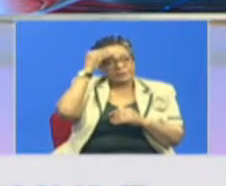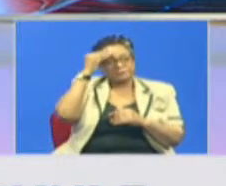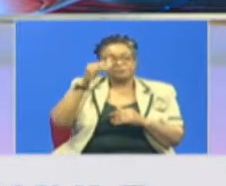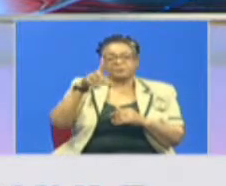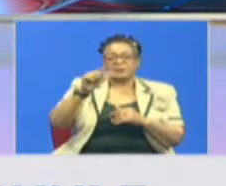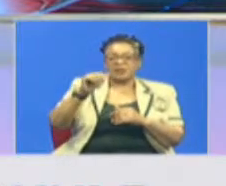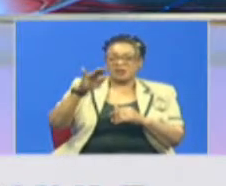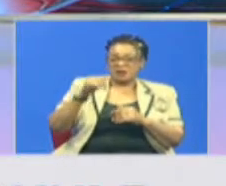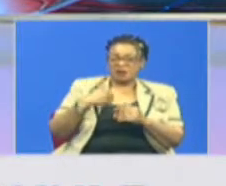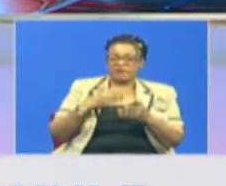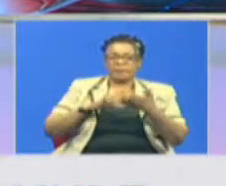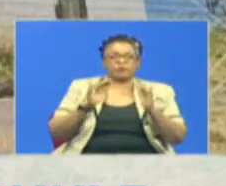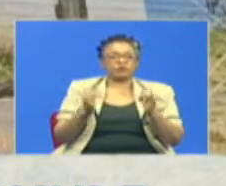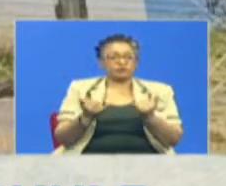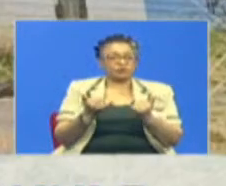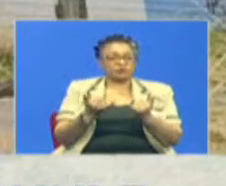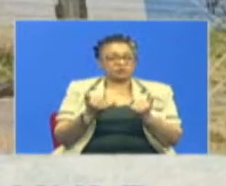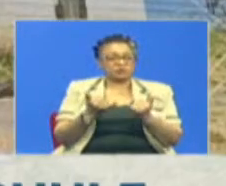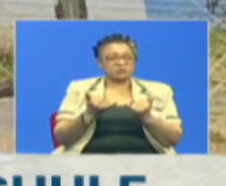ana maelezo zaidi.